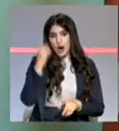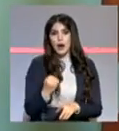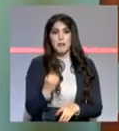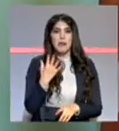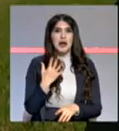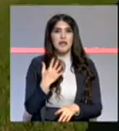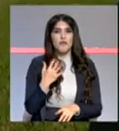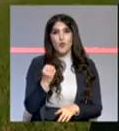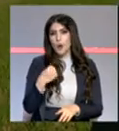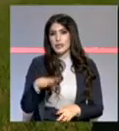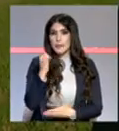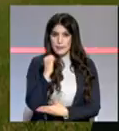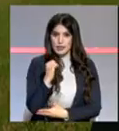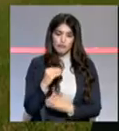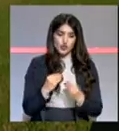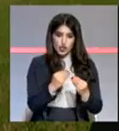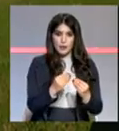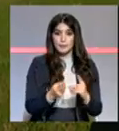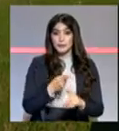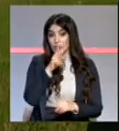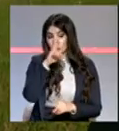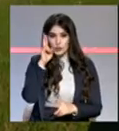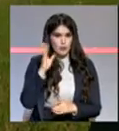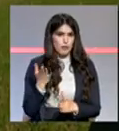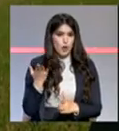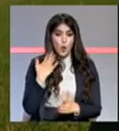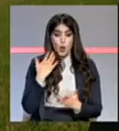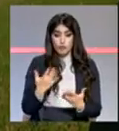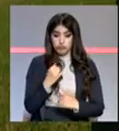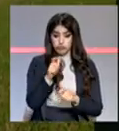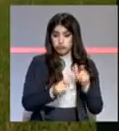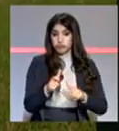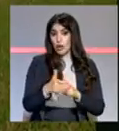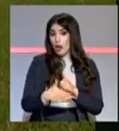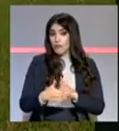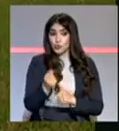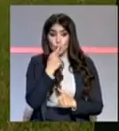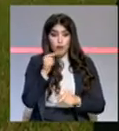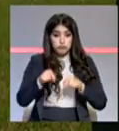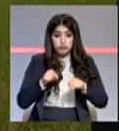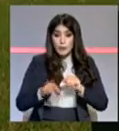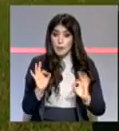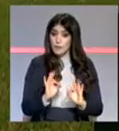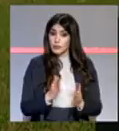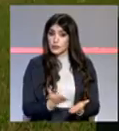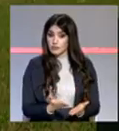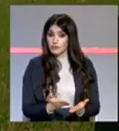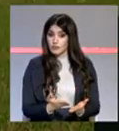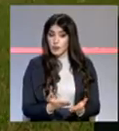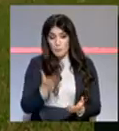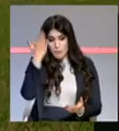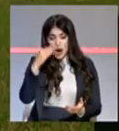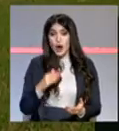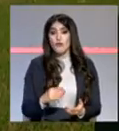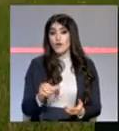4500 قنتار. احنا ثبت عندنا والحمد لله برحة دور برشا مطر، اليوم الفلاح باش يعمل لامونيتر ما فماش لامونيتر. وتعرف لامونيتر